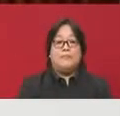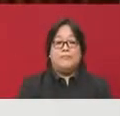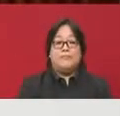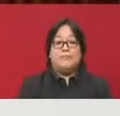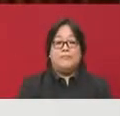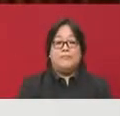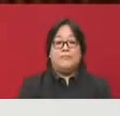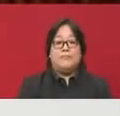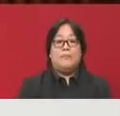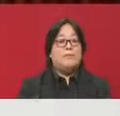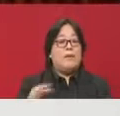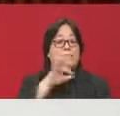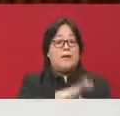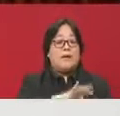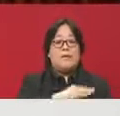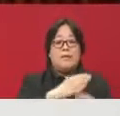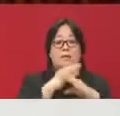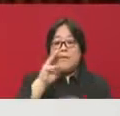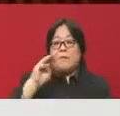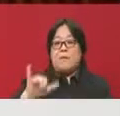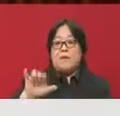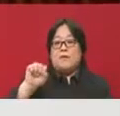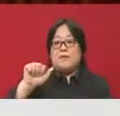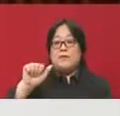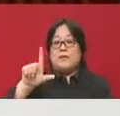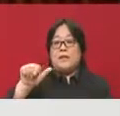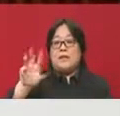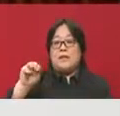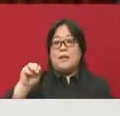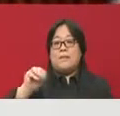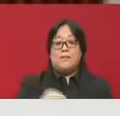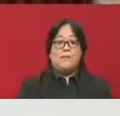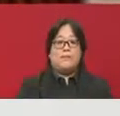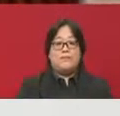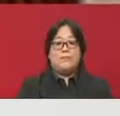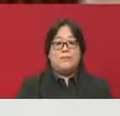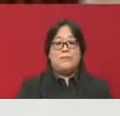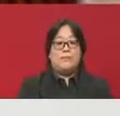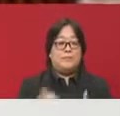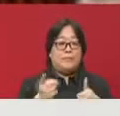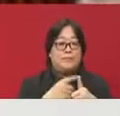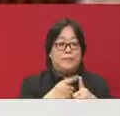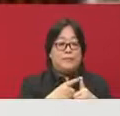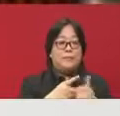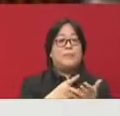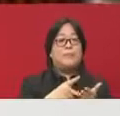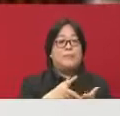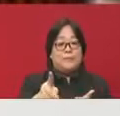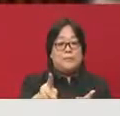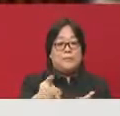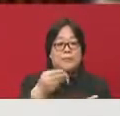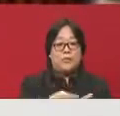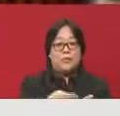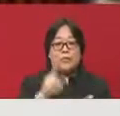yaitu faedah perlindungan May salam Hai seperti berikut yang pertama pembayaran